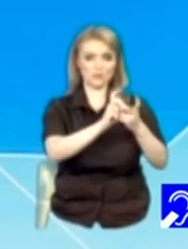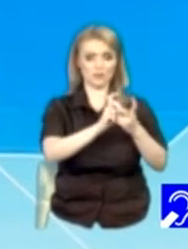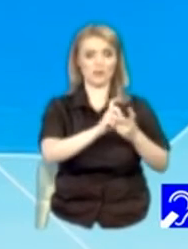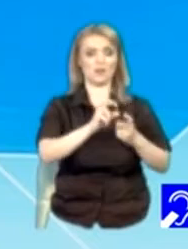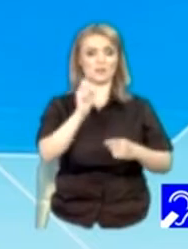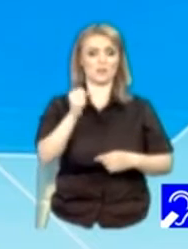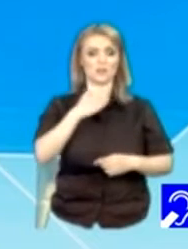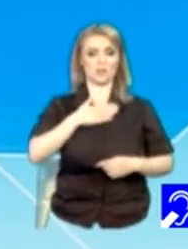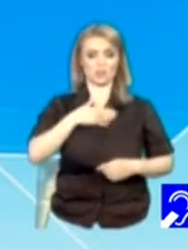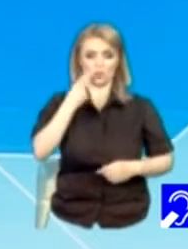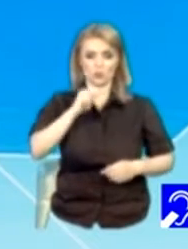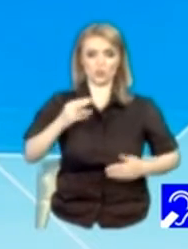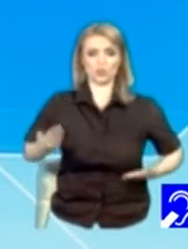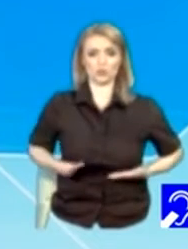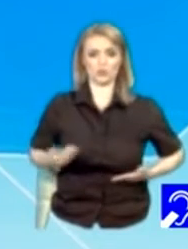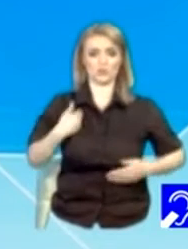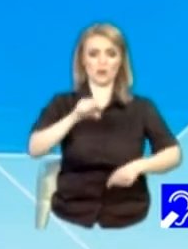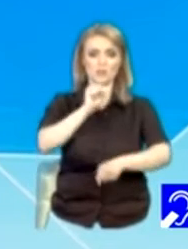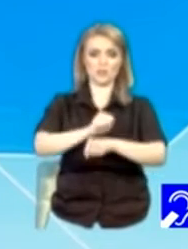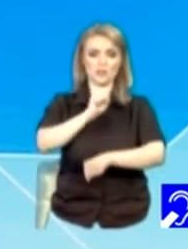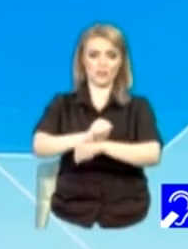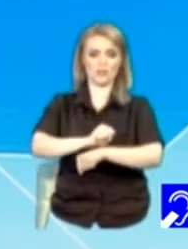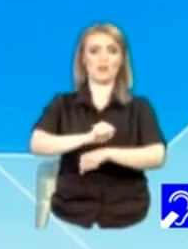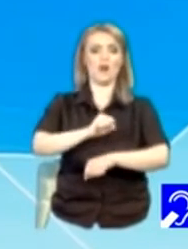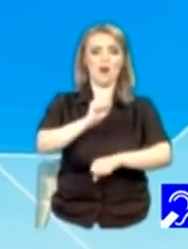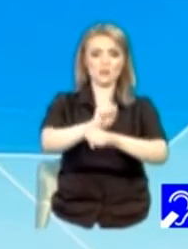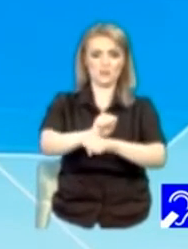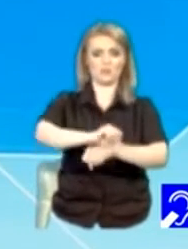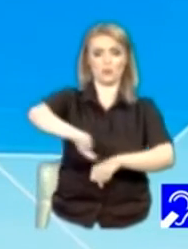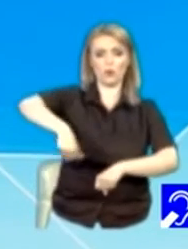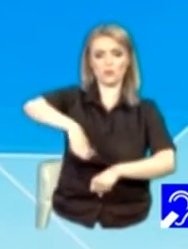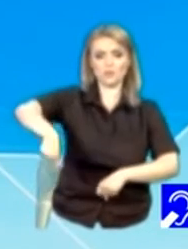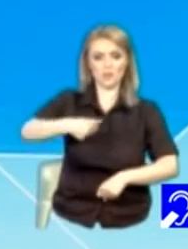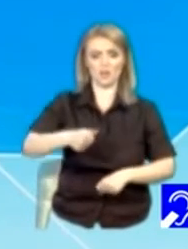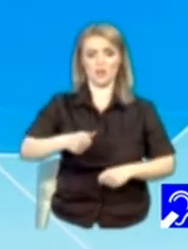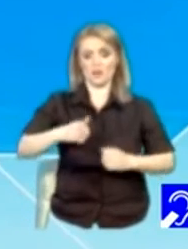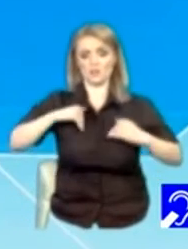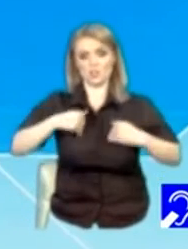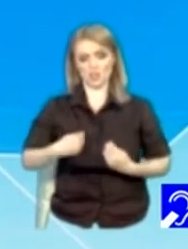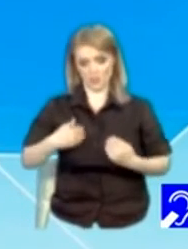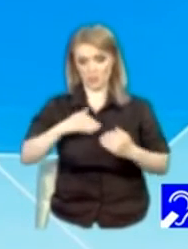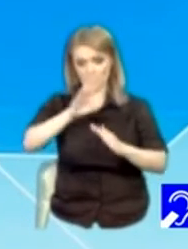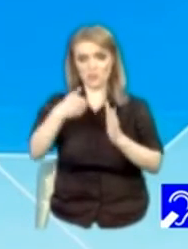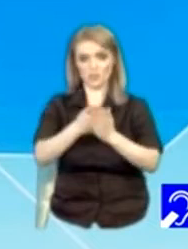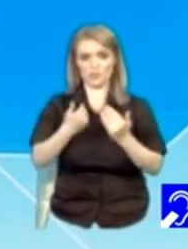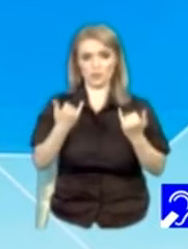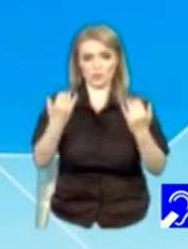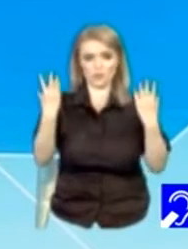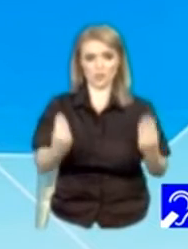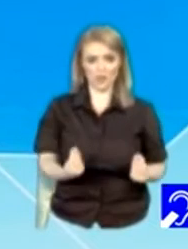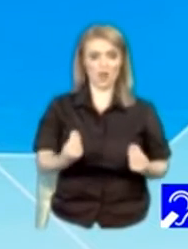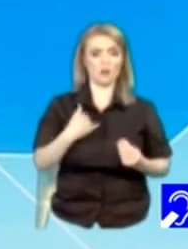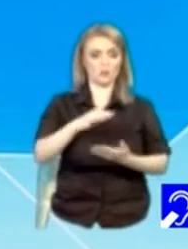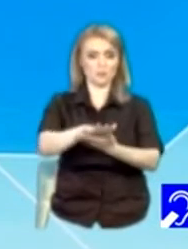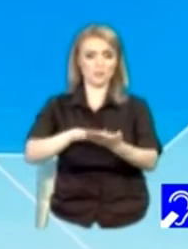noastră, să stopăm hoțiile care spre regret și astăzi își demărează amploarea în Republica Moldova